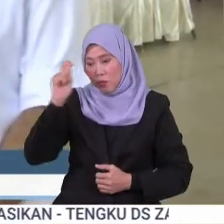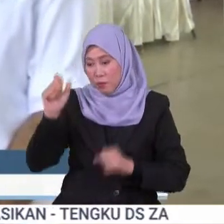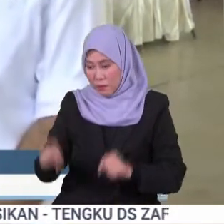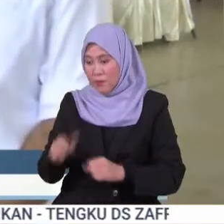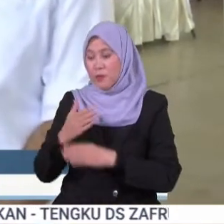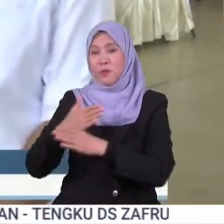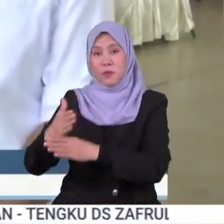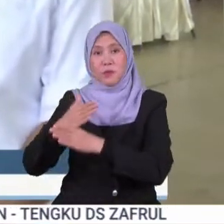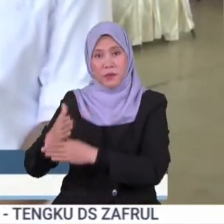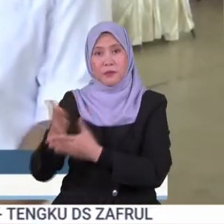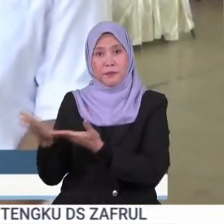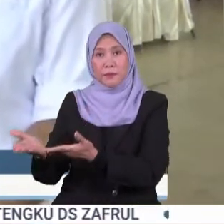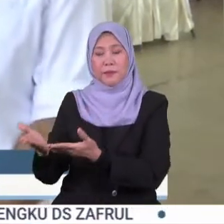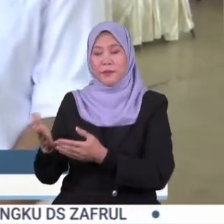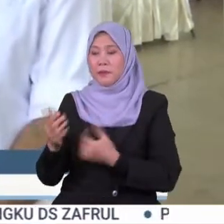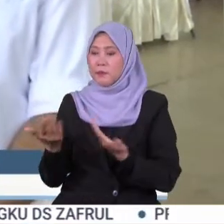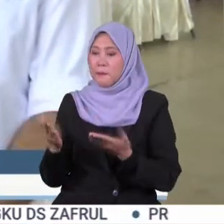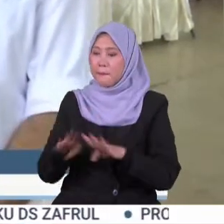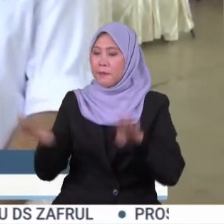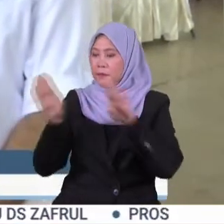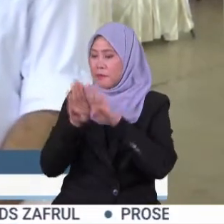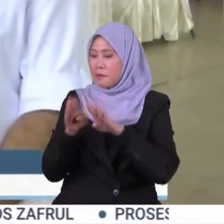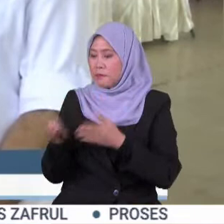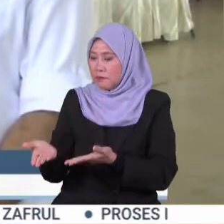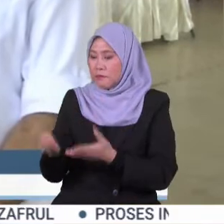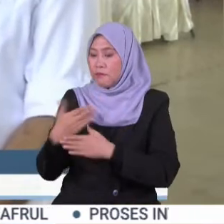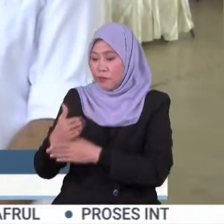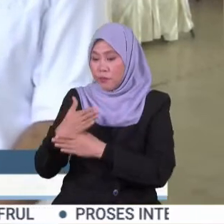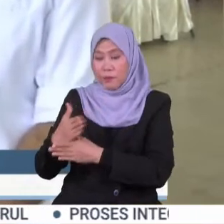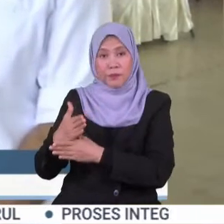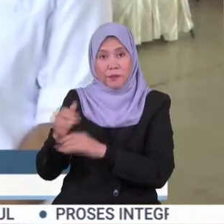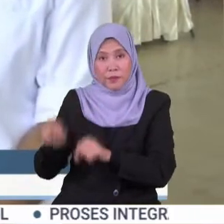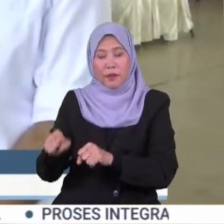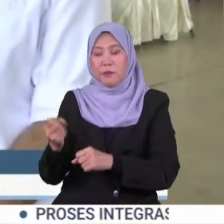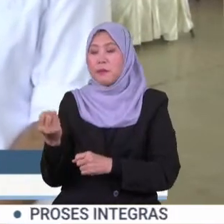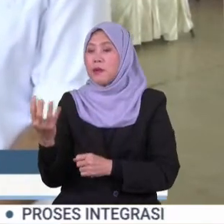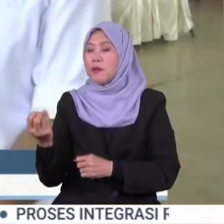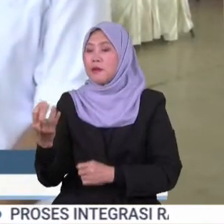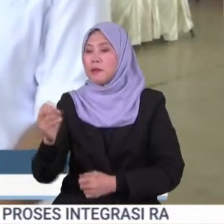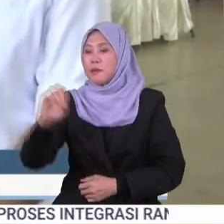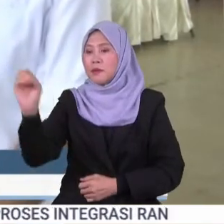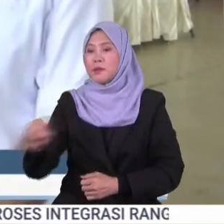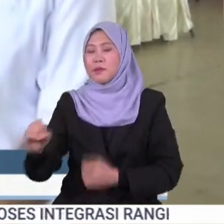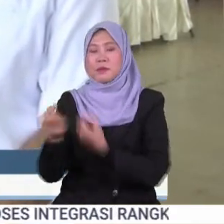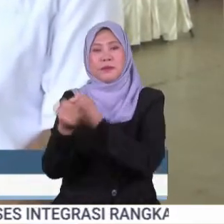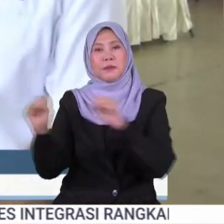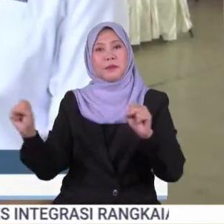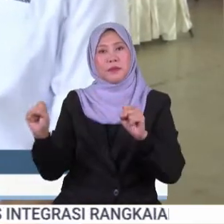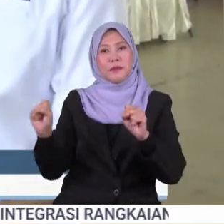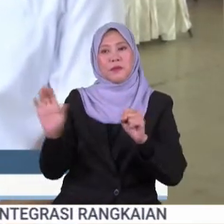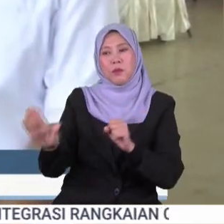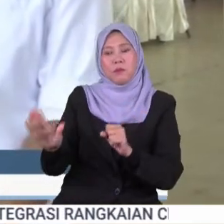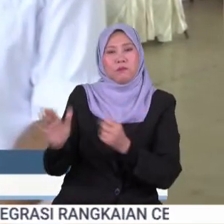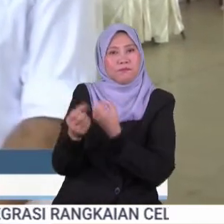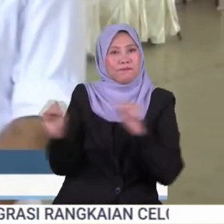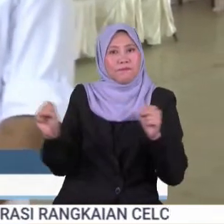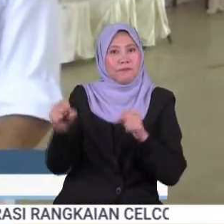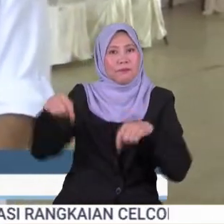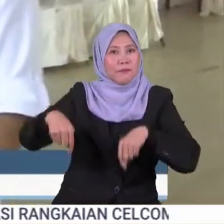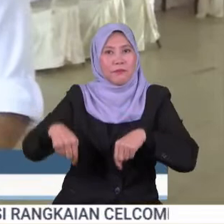boleh kongsikan kepada penonton berita wilayah petang ini, berapa peratuskah persiapan yang telah siap pada